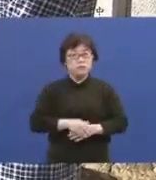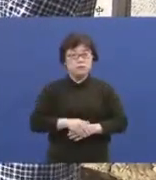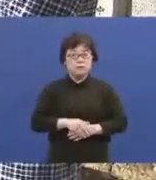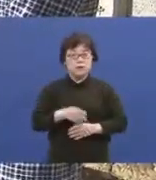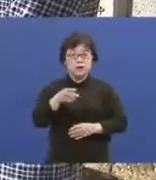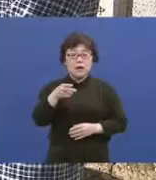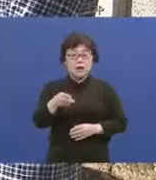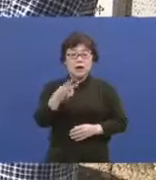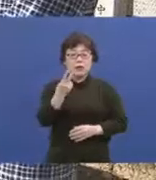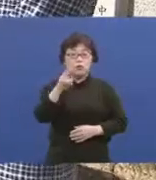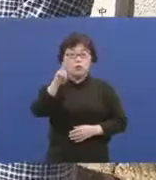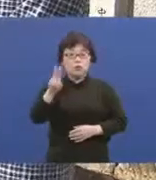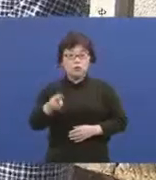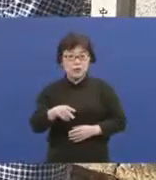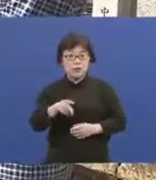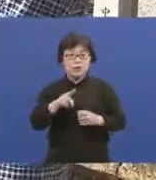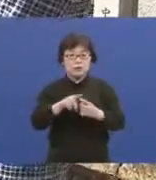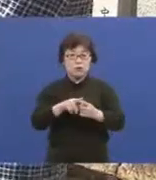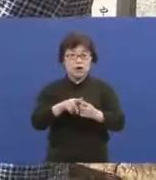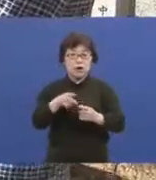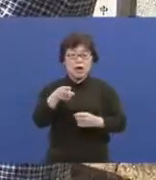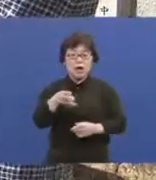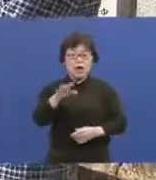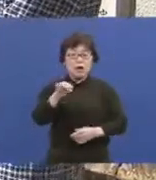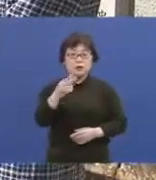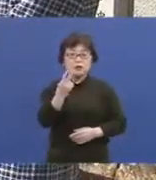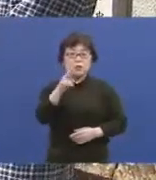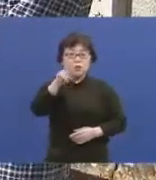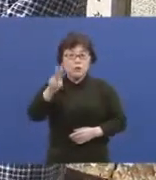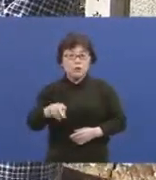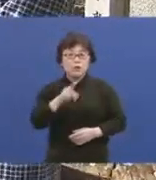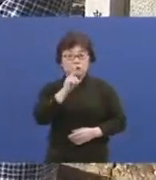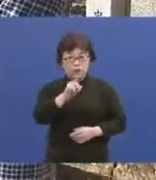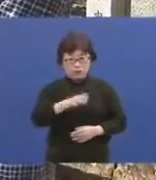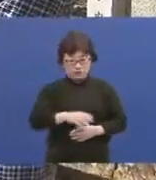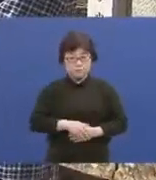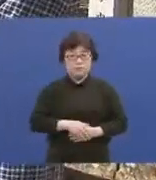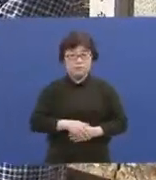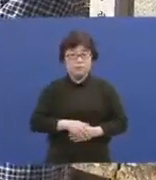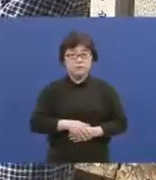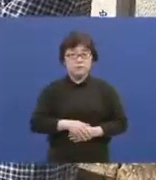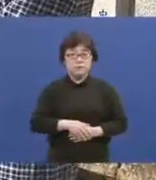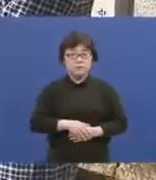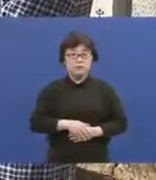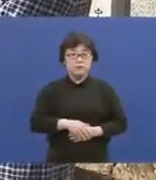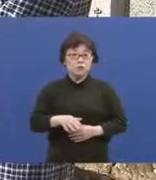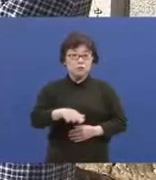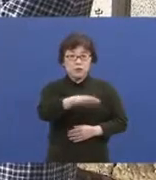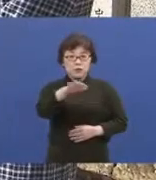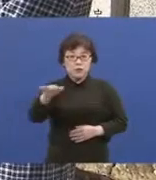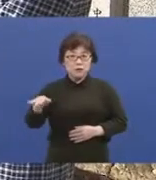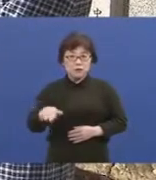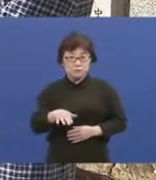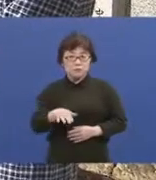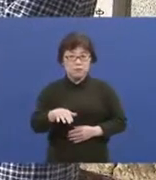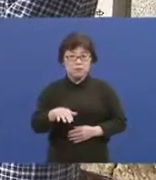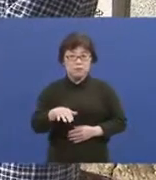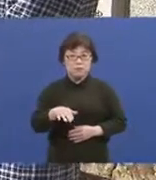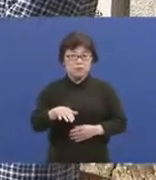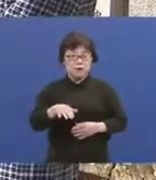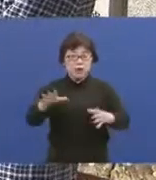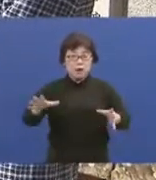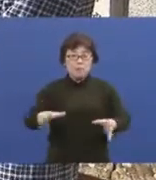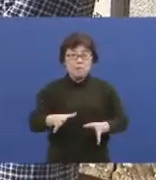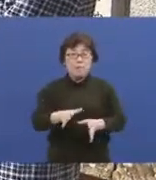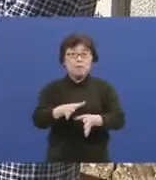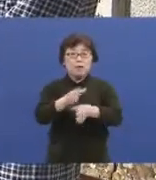か服部とか言っていたわけですね、うん、でその機織たちの集団を統括